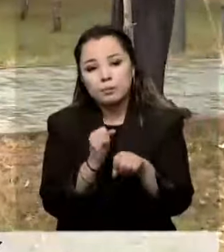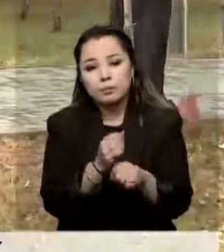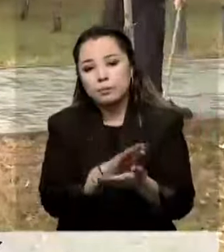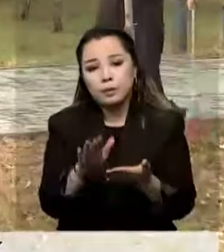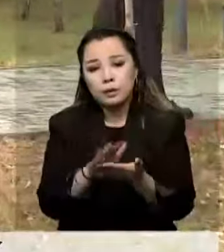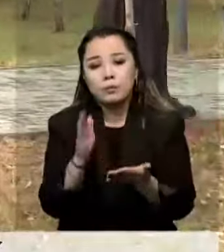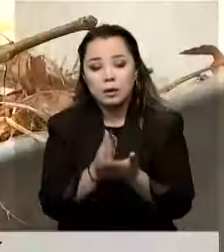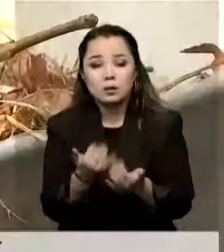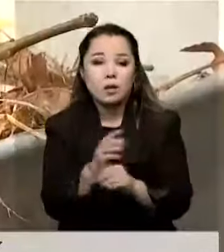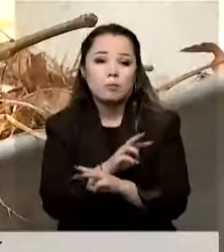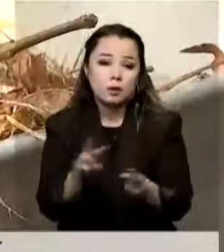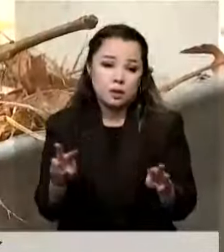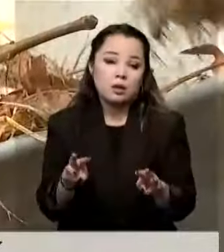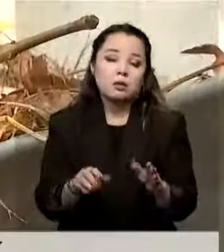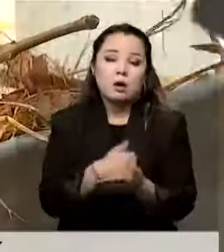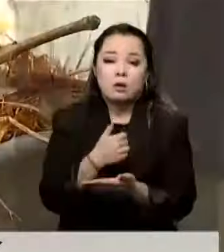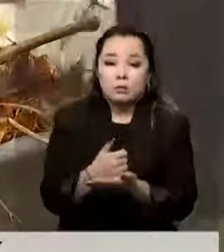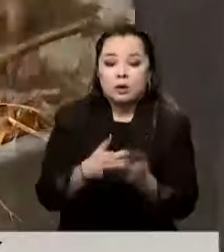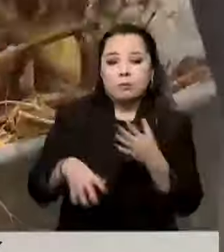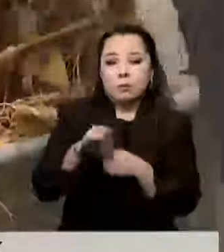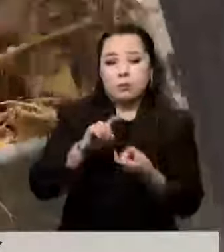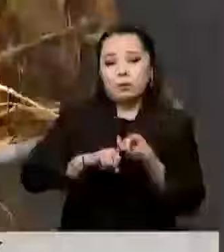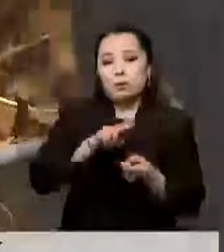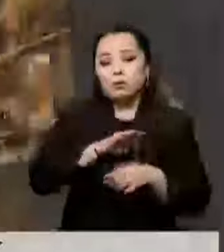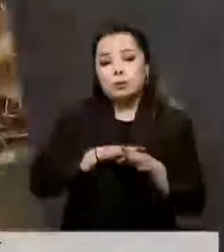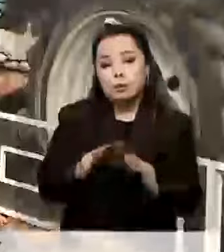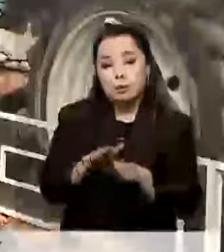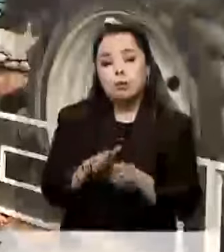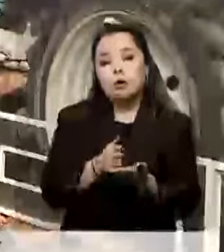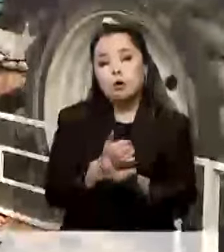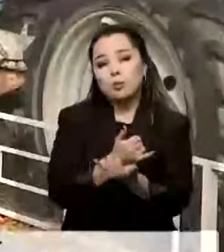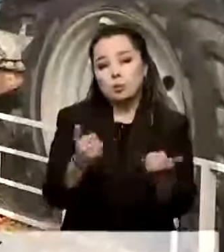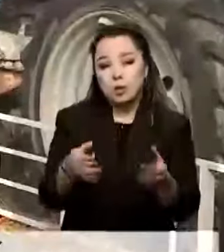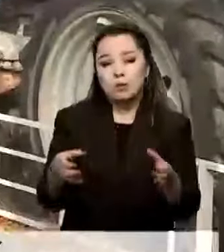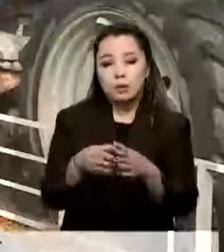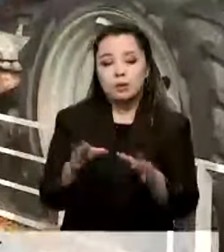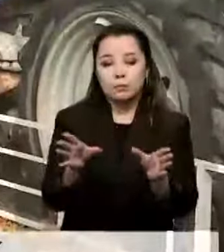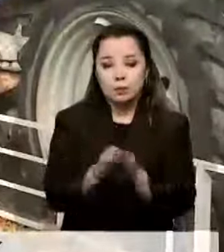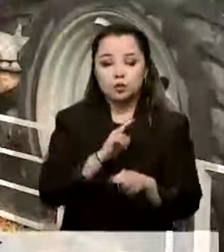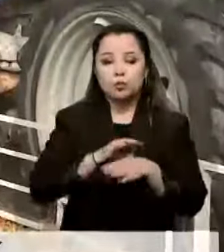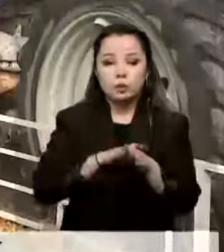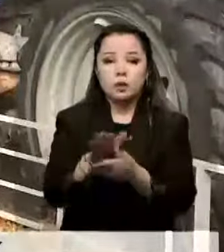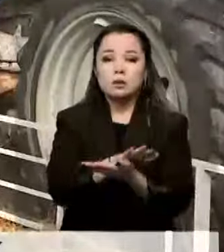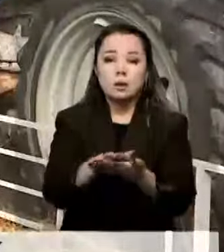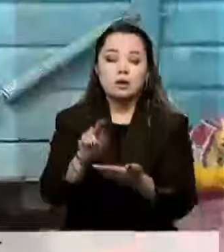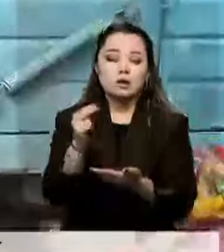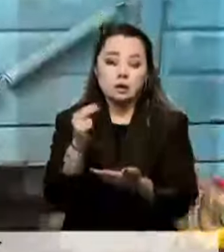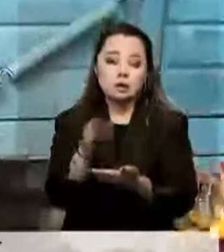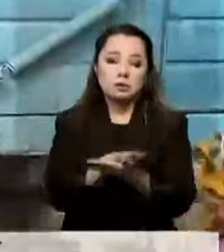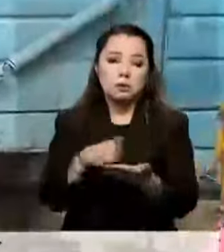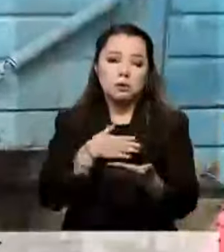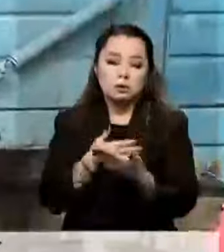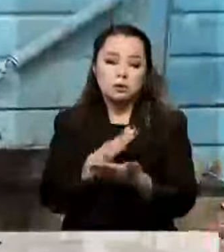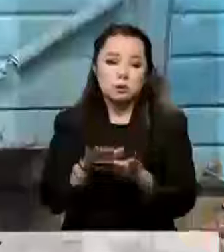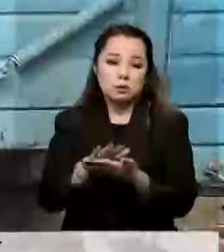партия өкілдері мәслихат пен әкімдік және байланыс саласының қызметкерлері коммуналдық мекеме мамандарымен бірлесіп таза бейсенбі шарасына